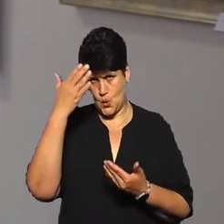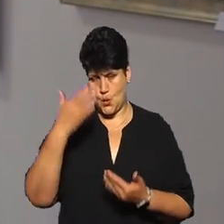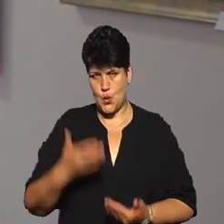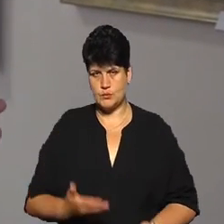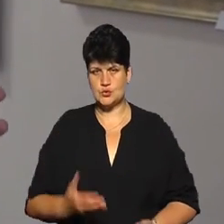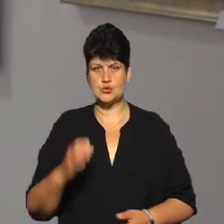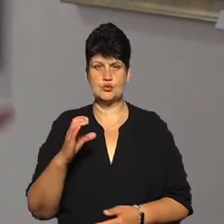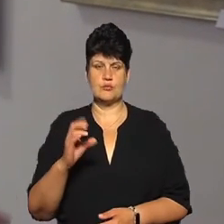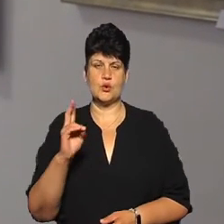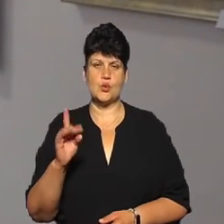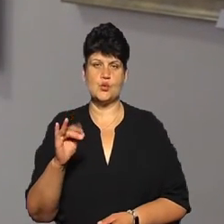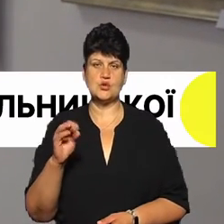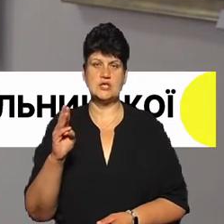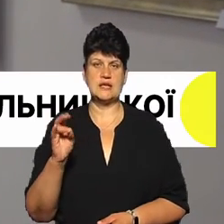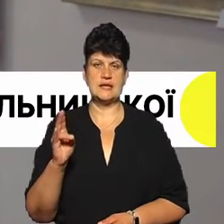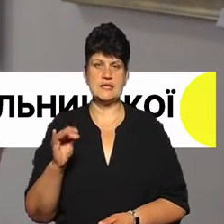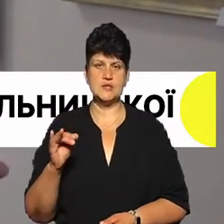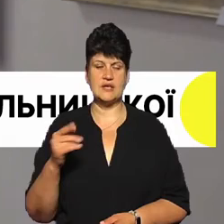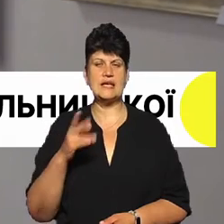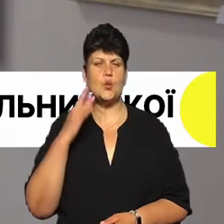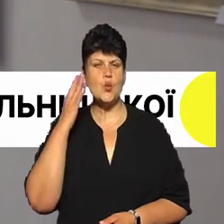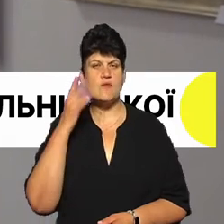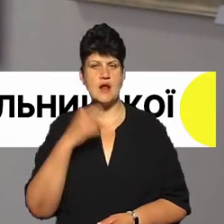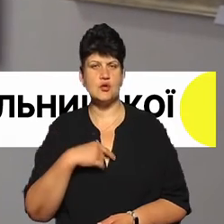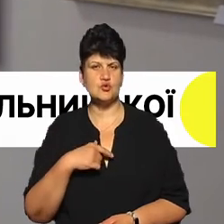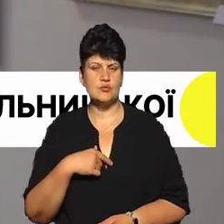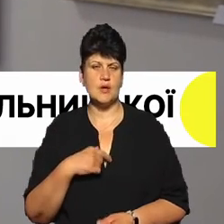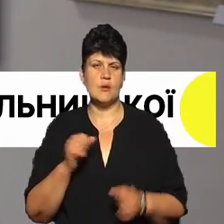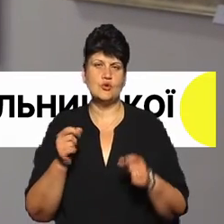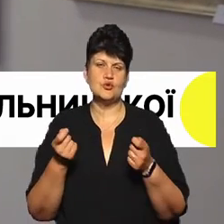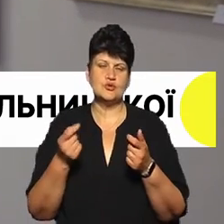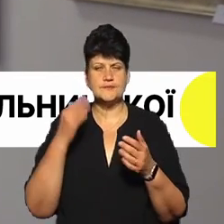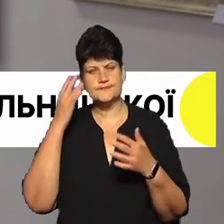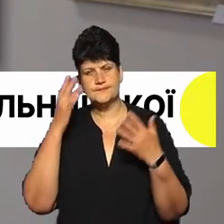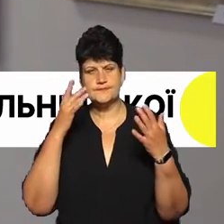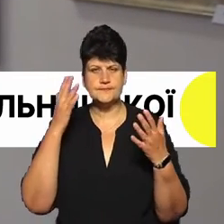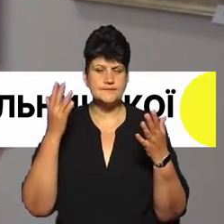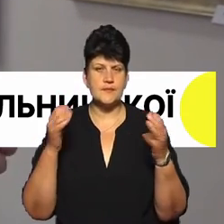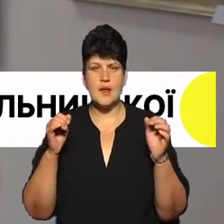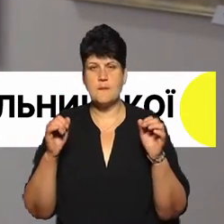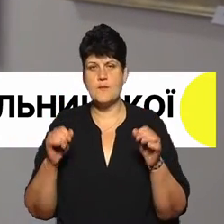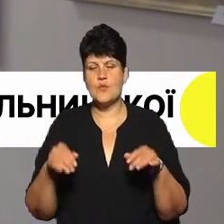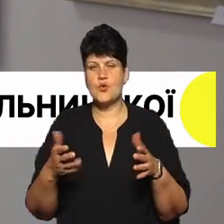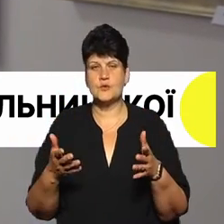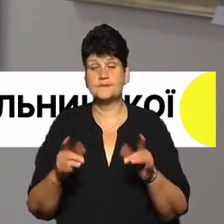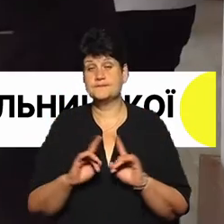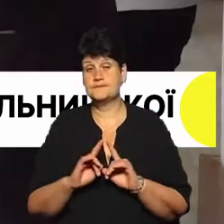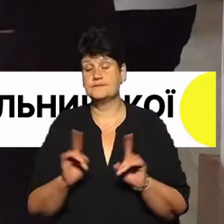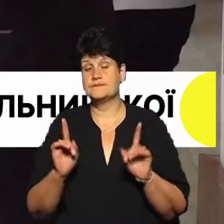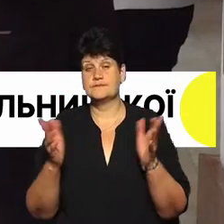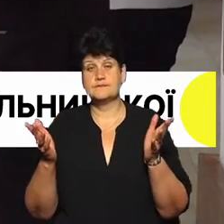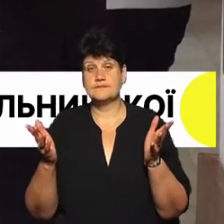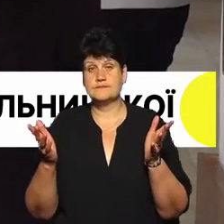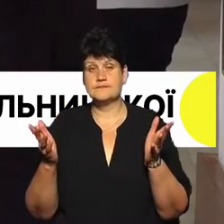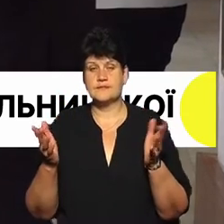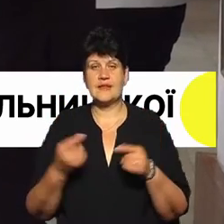як всі її уявляють. Так, може, трохи ліричний, трохи такий якби екзотичний, можливо, навіть. Ця